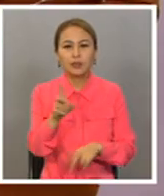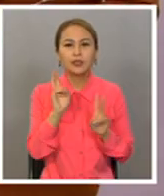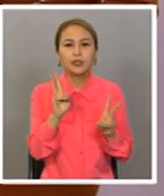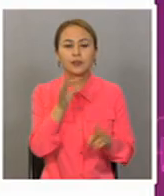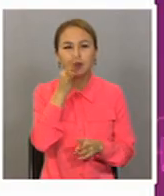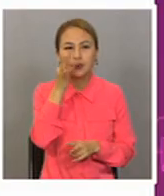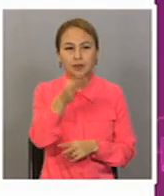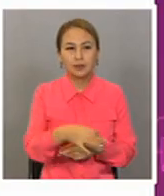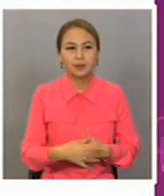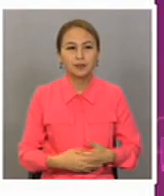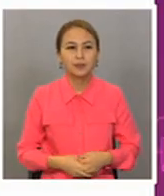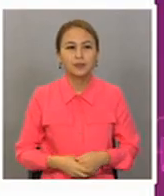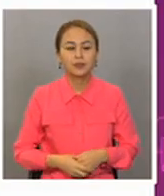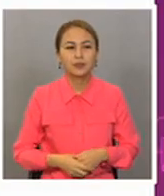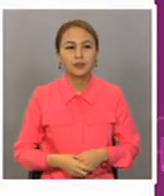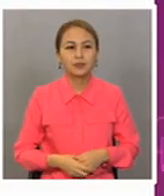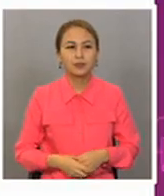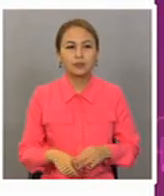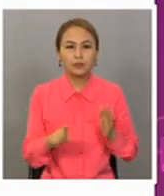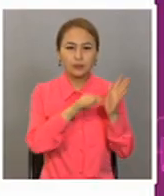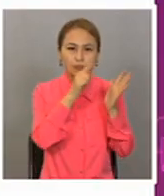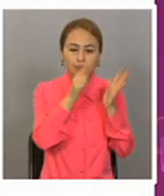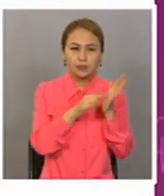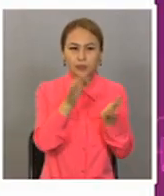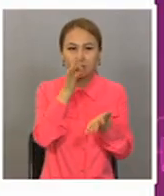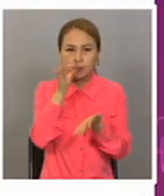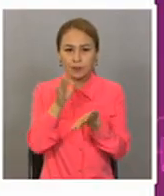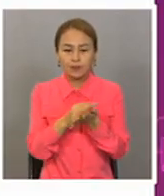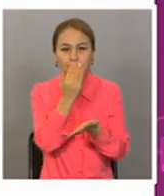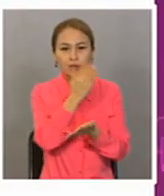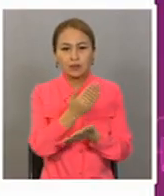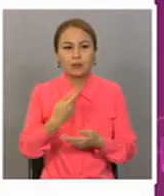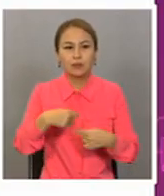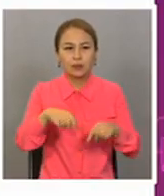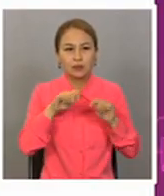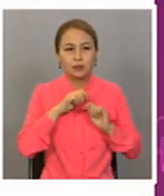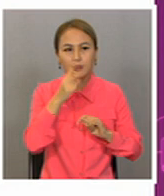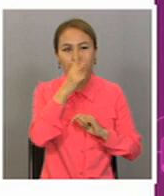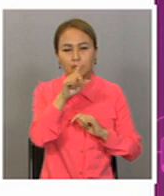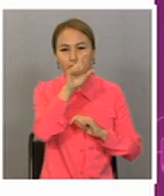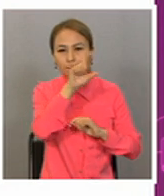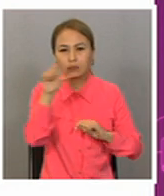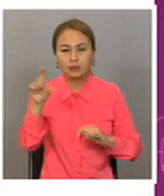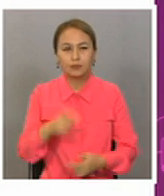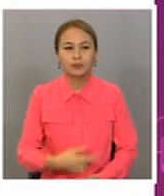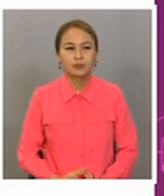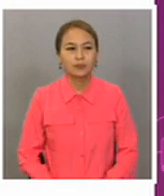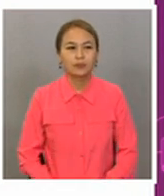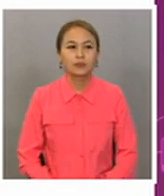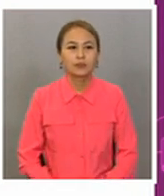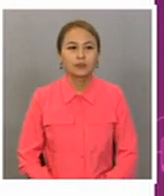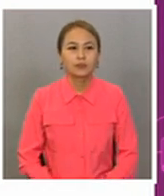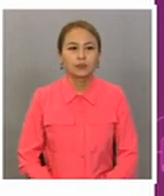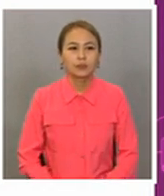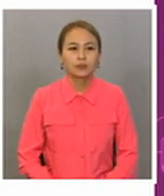дейді? Сұрақтың жауабын сызбаға қарап болжап көріңдер.